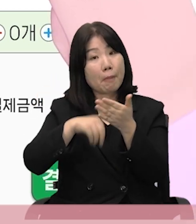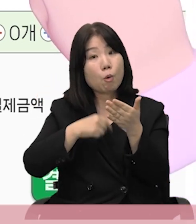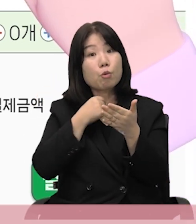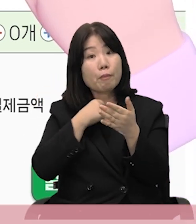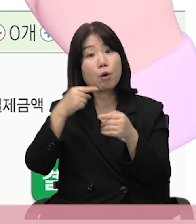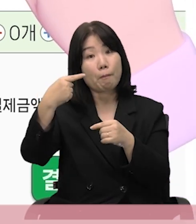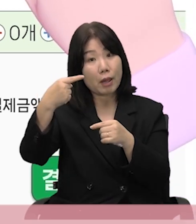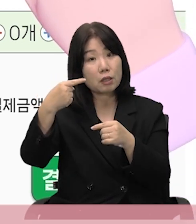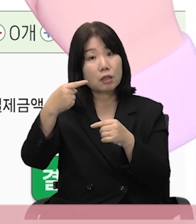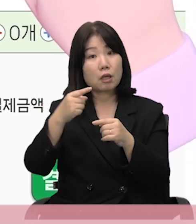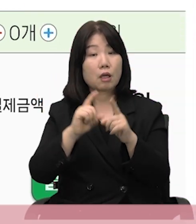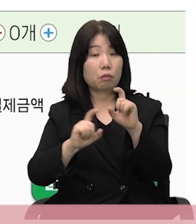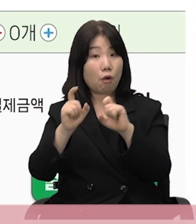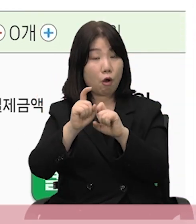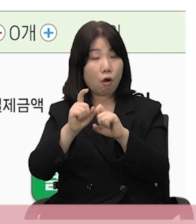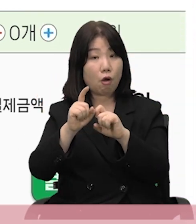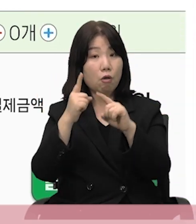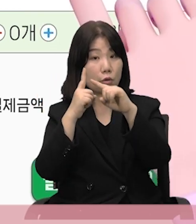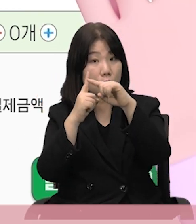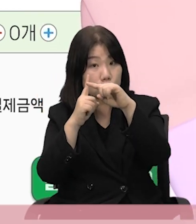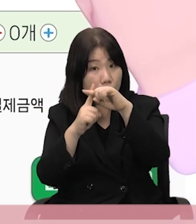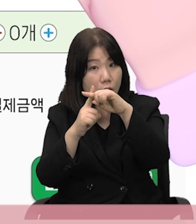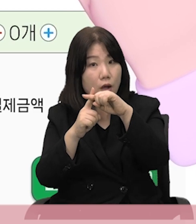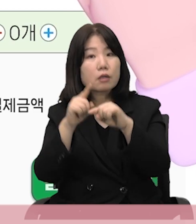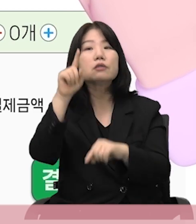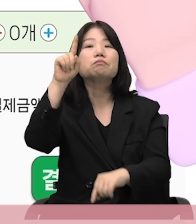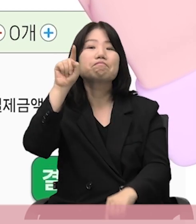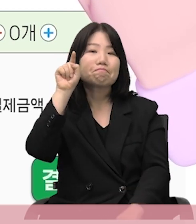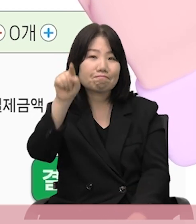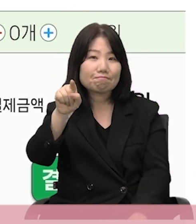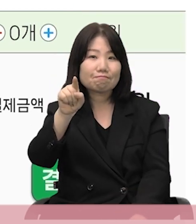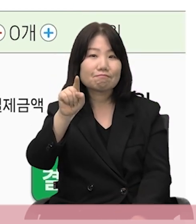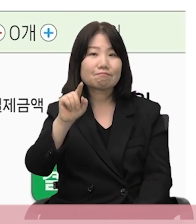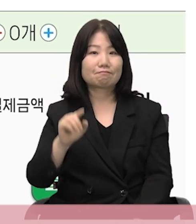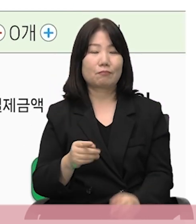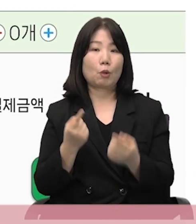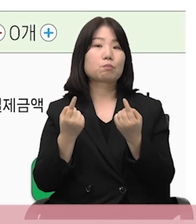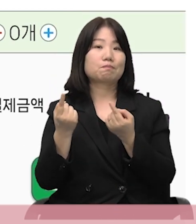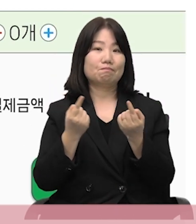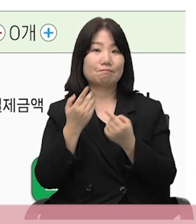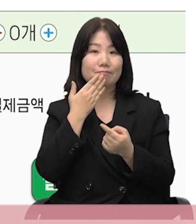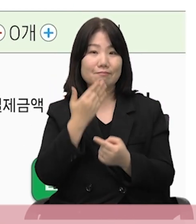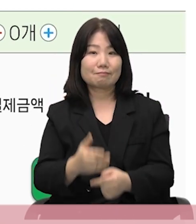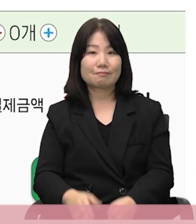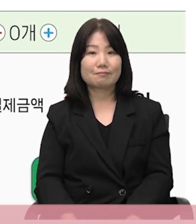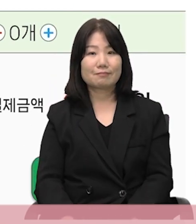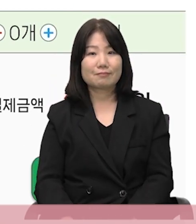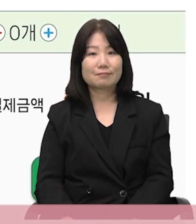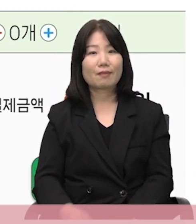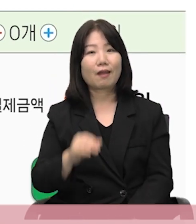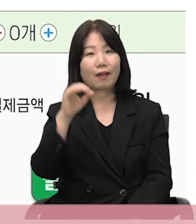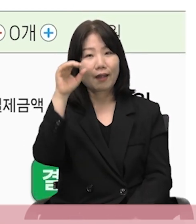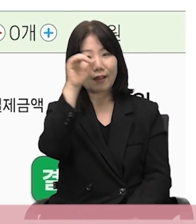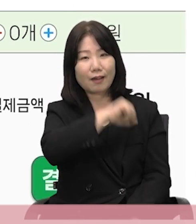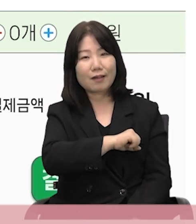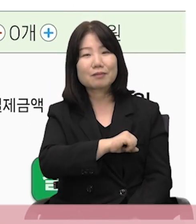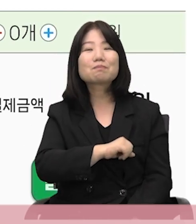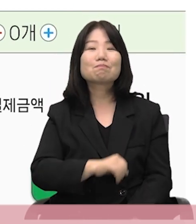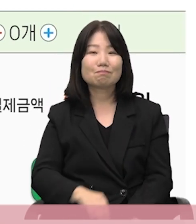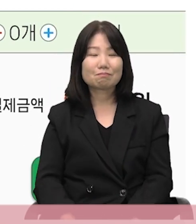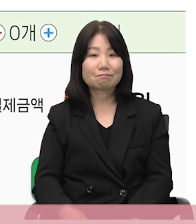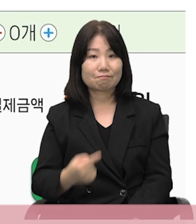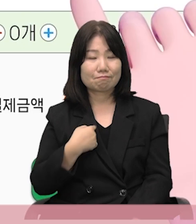되고, 개수를 늘리고 싶은 상품은 더하기를 누르면 조절할 수 있어요. 그럼